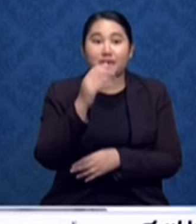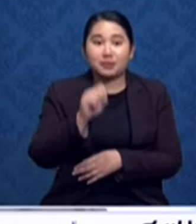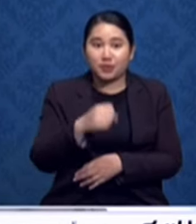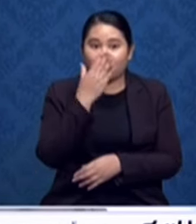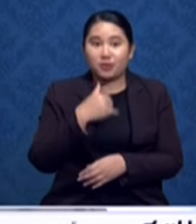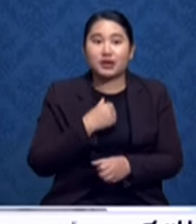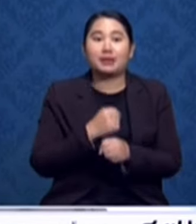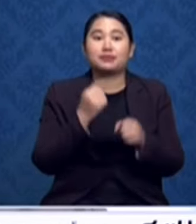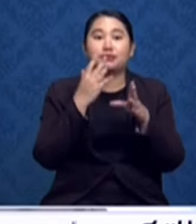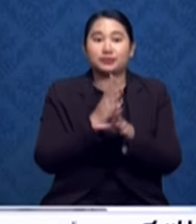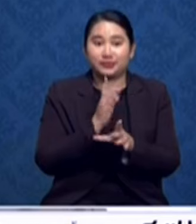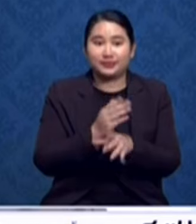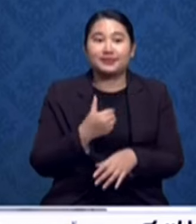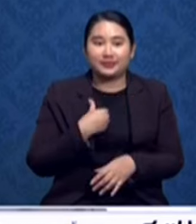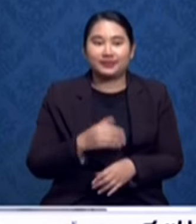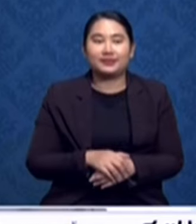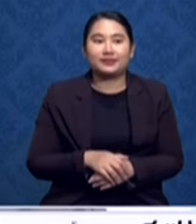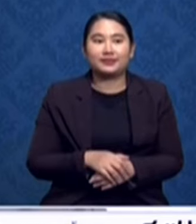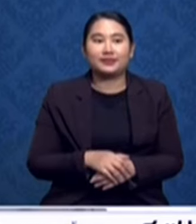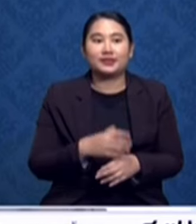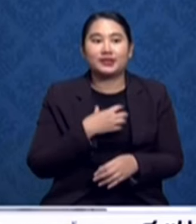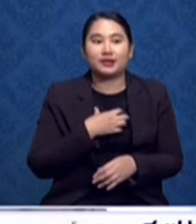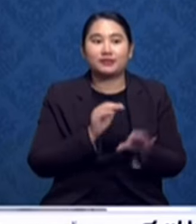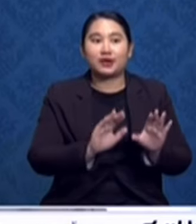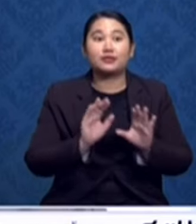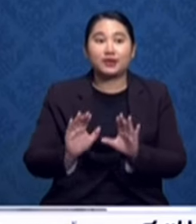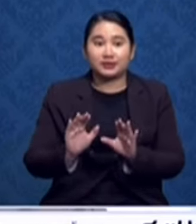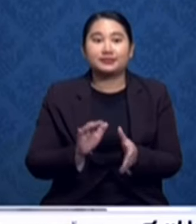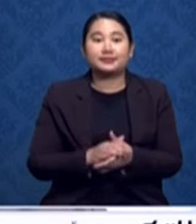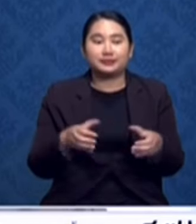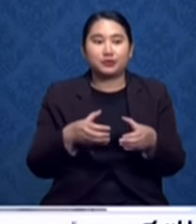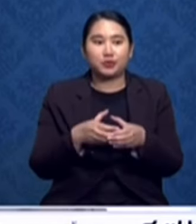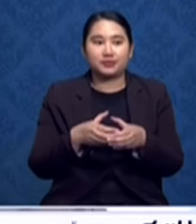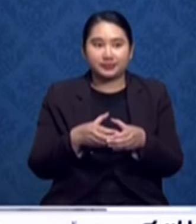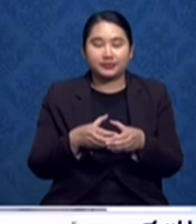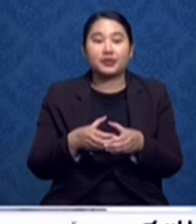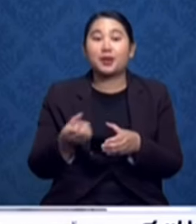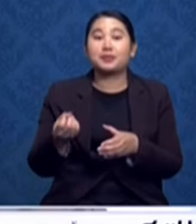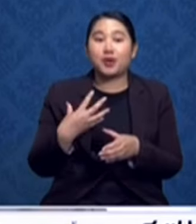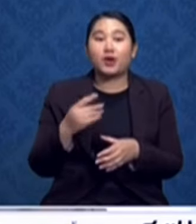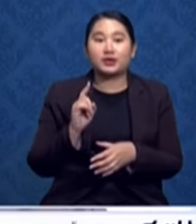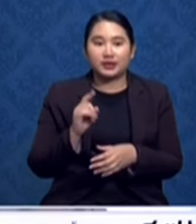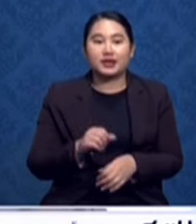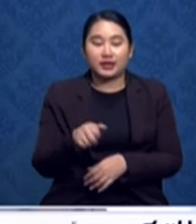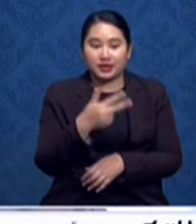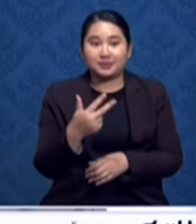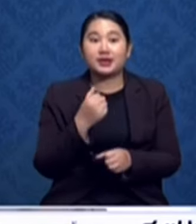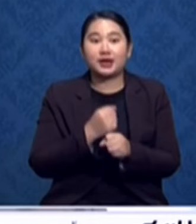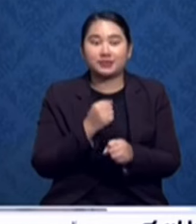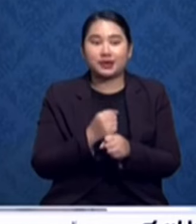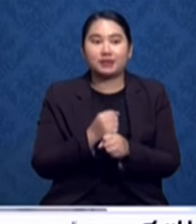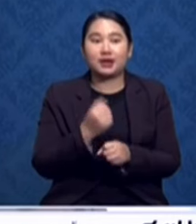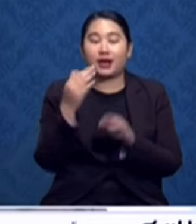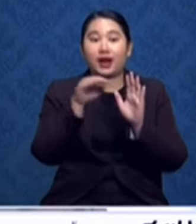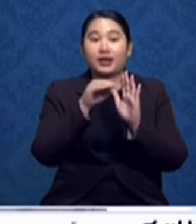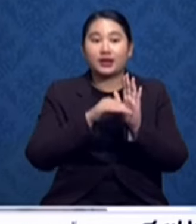ป็นผู้ผลิตสุราดังนั้นเนี่ยจริงๆก็ฝากมาจากเสียงเพื่อนร่วมอาชีพครับบอกว่าจริงๆไทย PBS ก็สามารถมีร